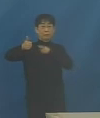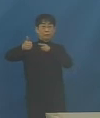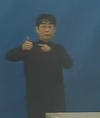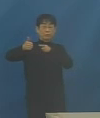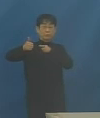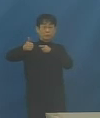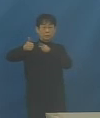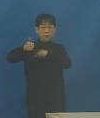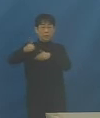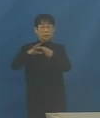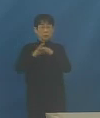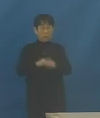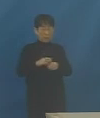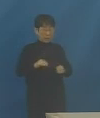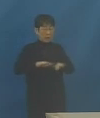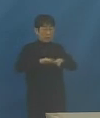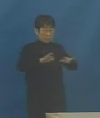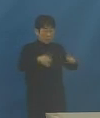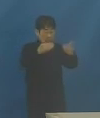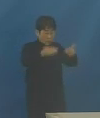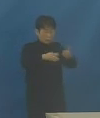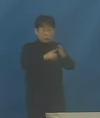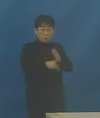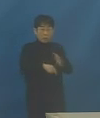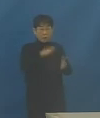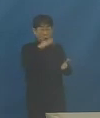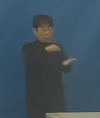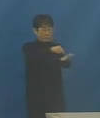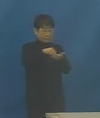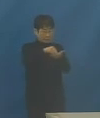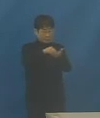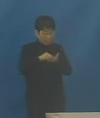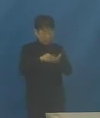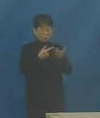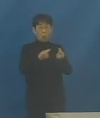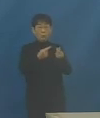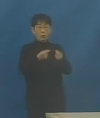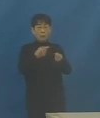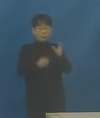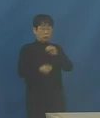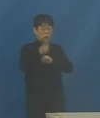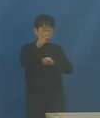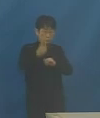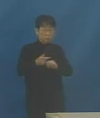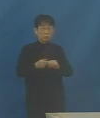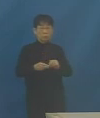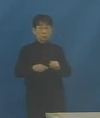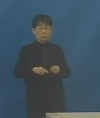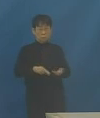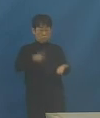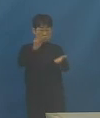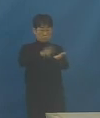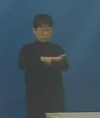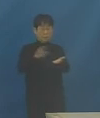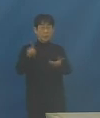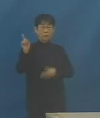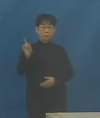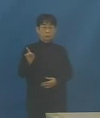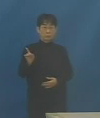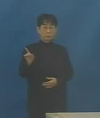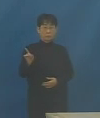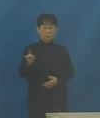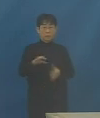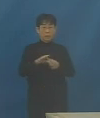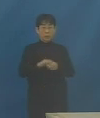はあの完全に地方の申請通り即日やってもらっているという状況がありますのでこうようなあの